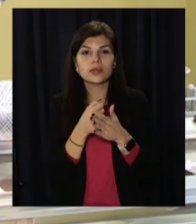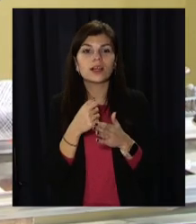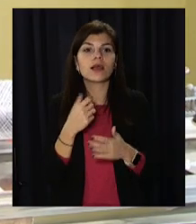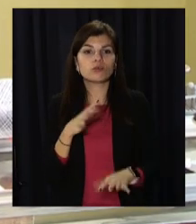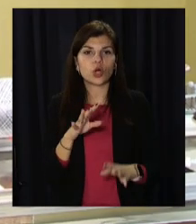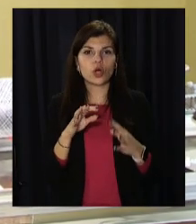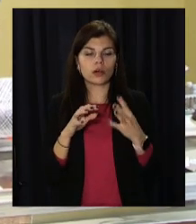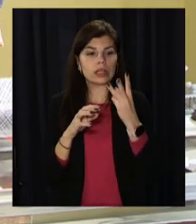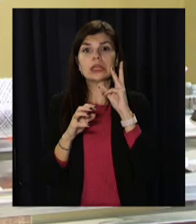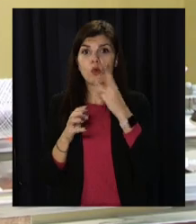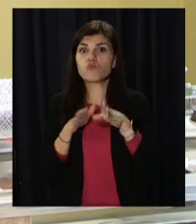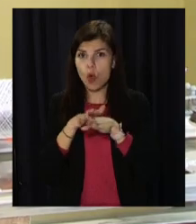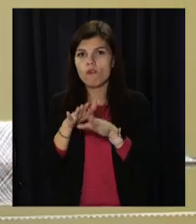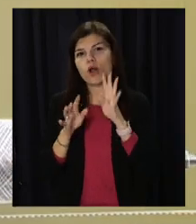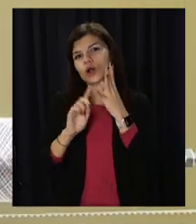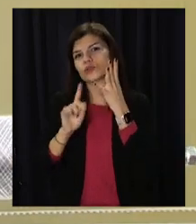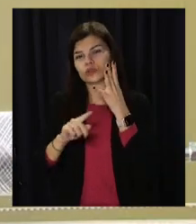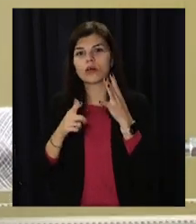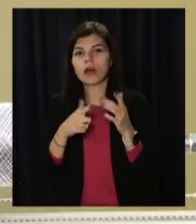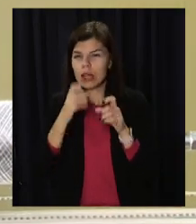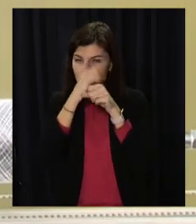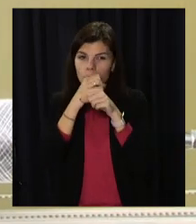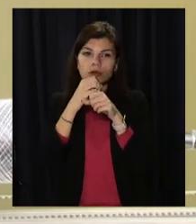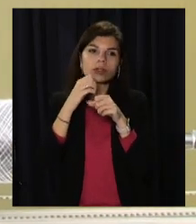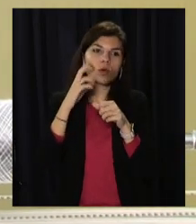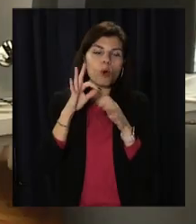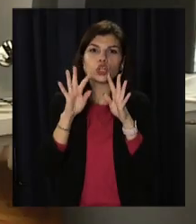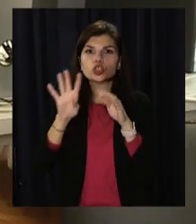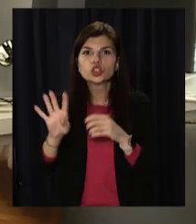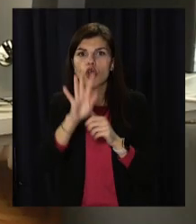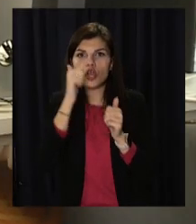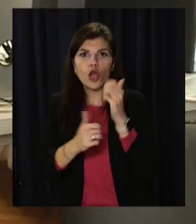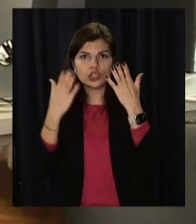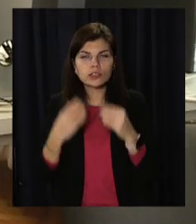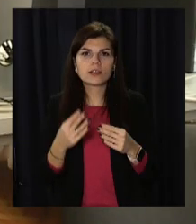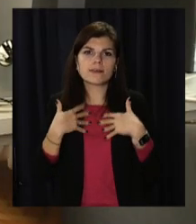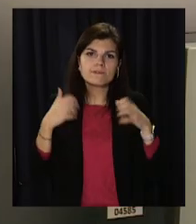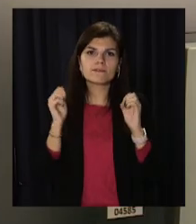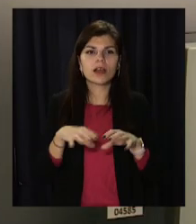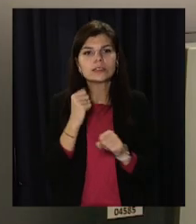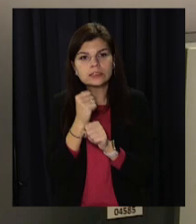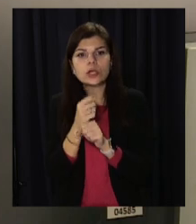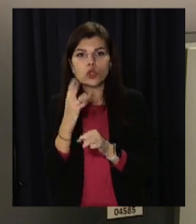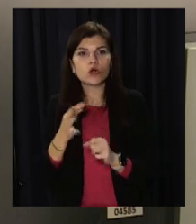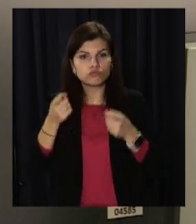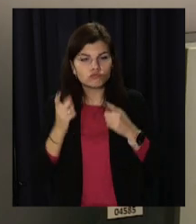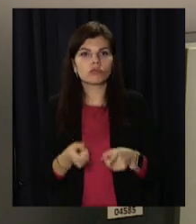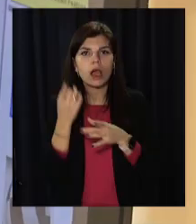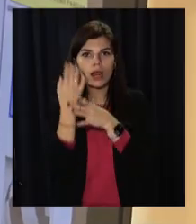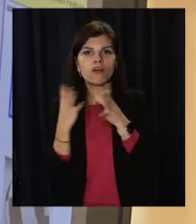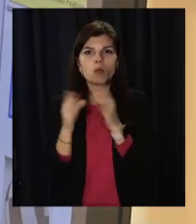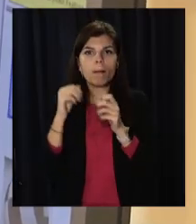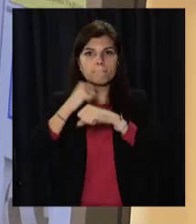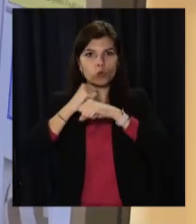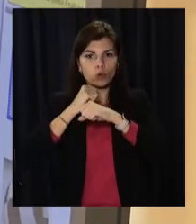4-й рік. Команда з понад 20 студентів проводить в лабораторіях по 4 години щоденно, створюючи саморобні, але справжні ракети з двигунами